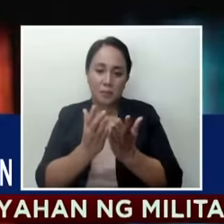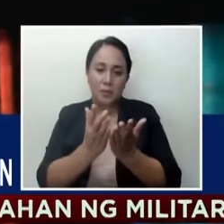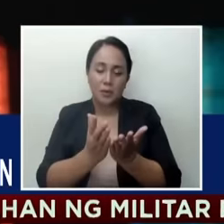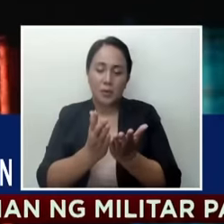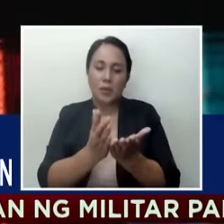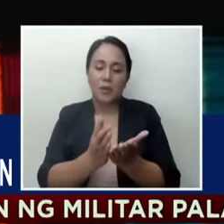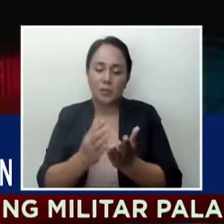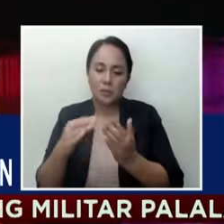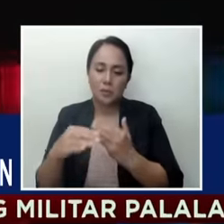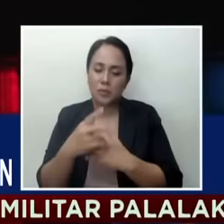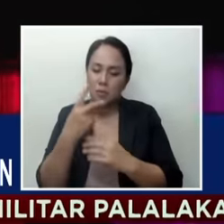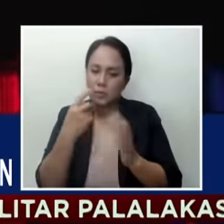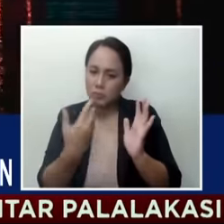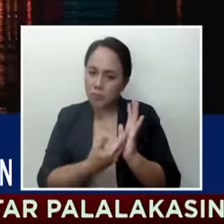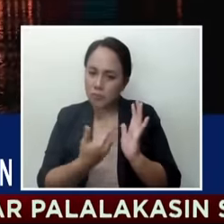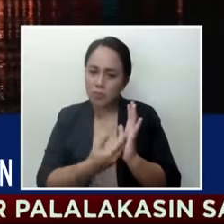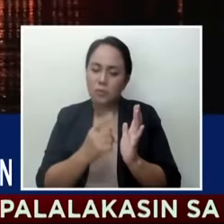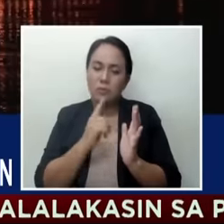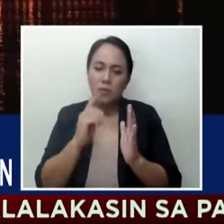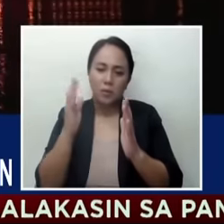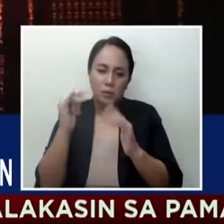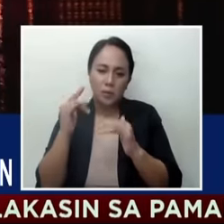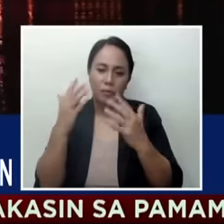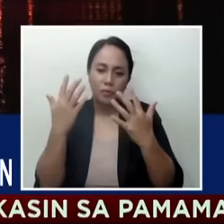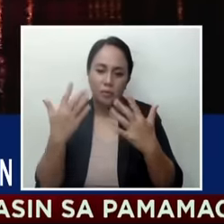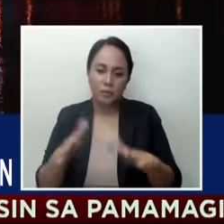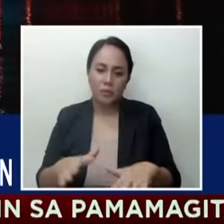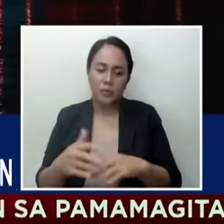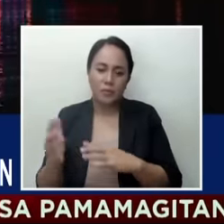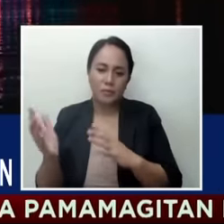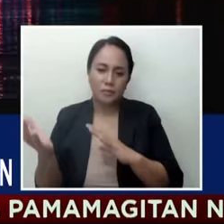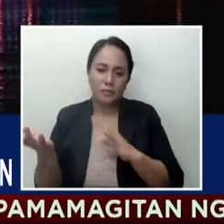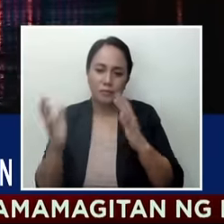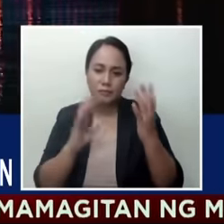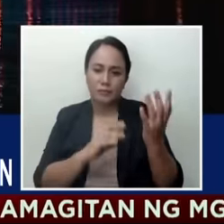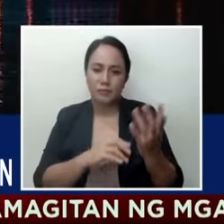isang patunay na may pag-asa matapos ang trahedya.